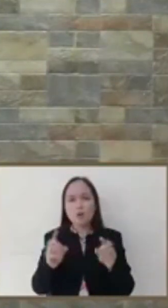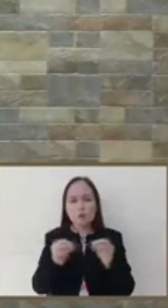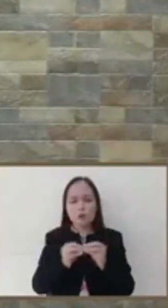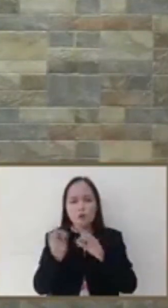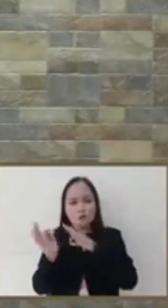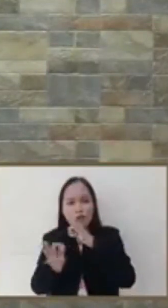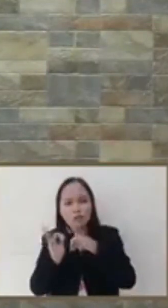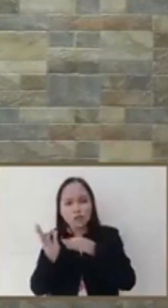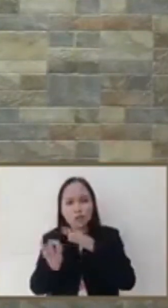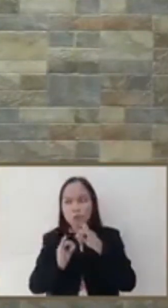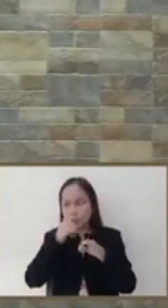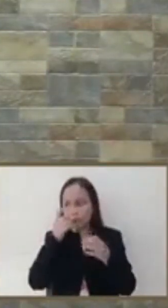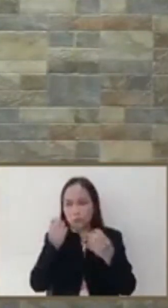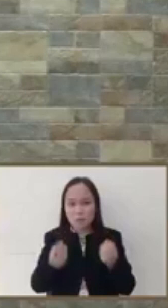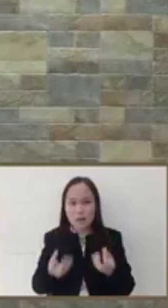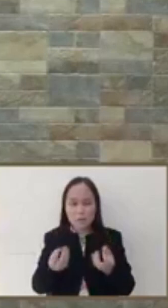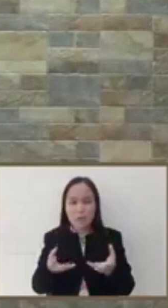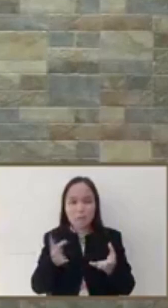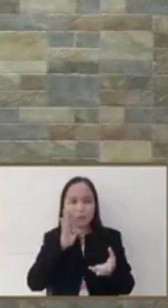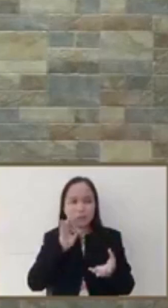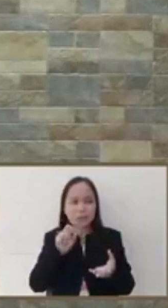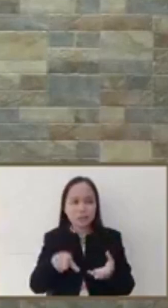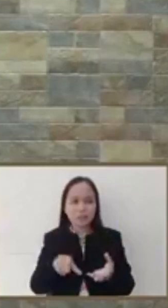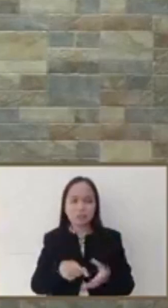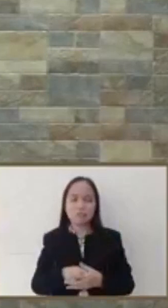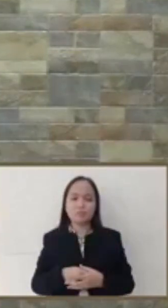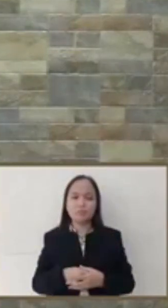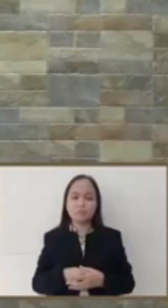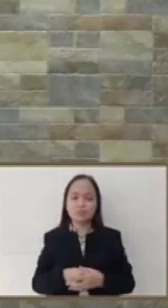fellowship sapagkat napakarami ng mga kapatiran.